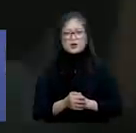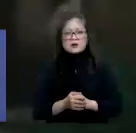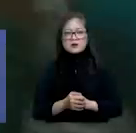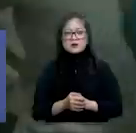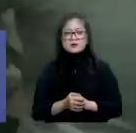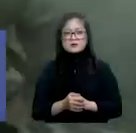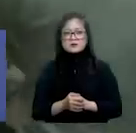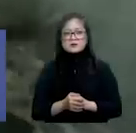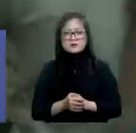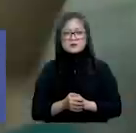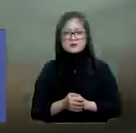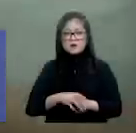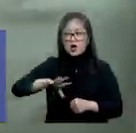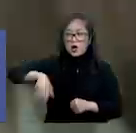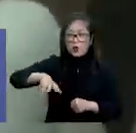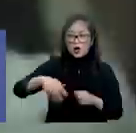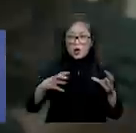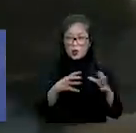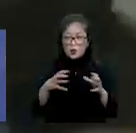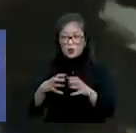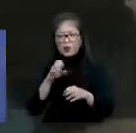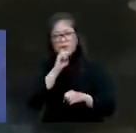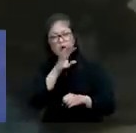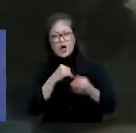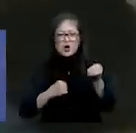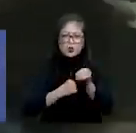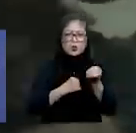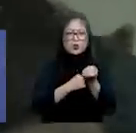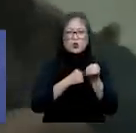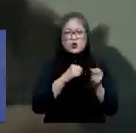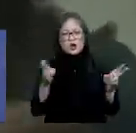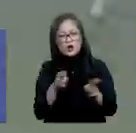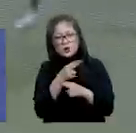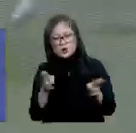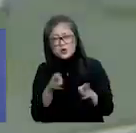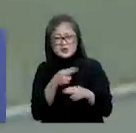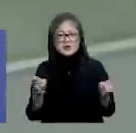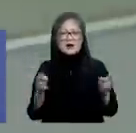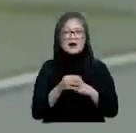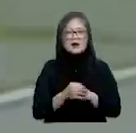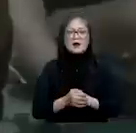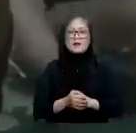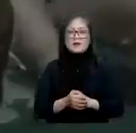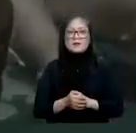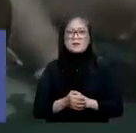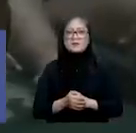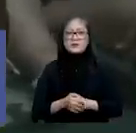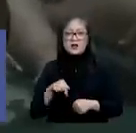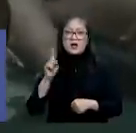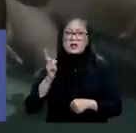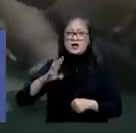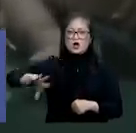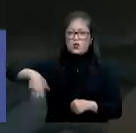yel-yel tak anti diteriakkan menyemangati kiper utama Timnas Indonesia tersebut Setiap kali ernando Ari berlaga keluarga selalu